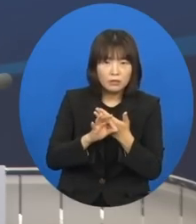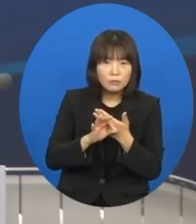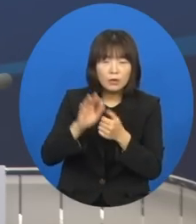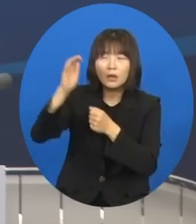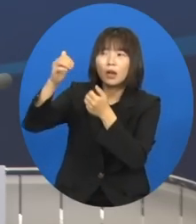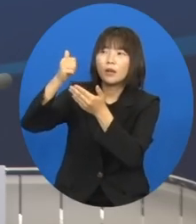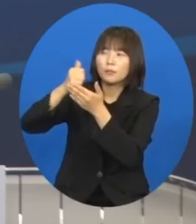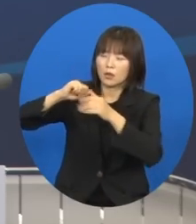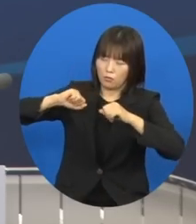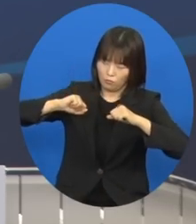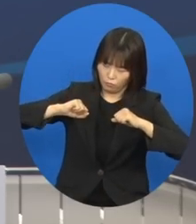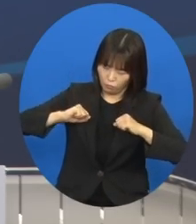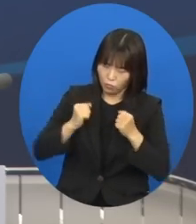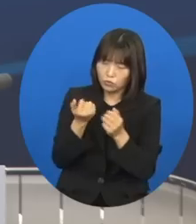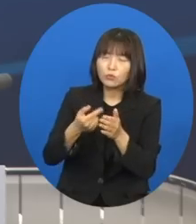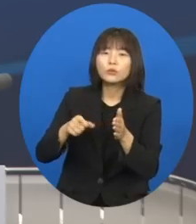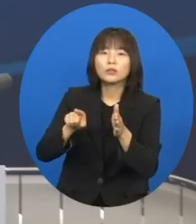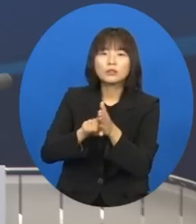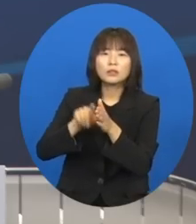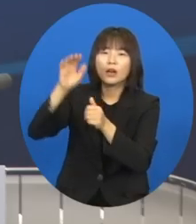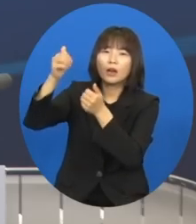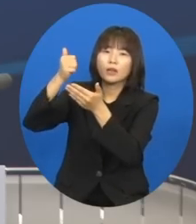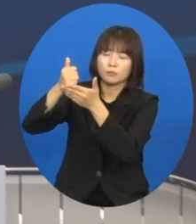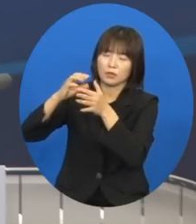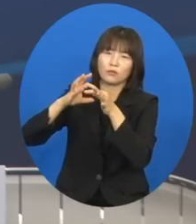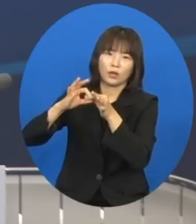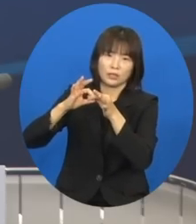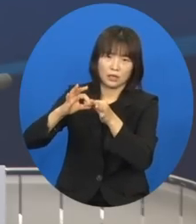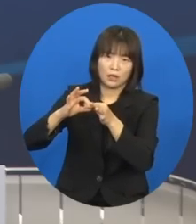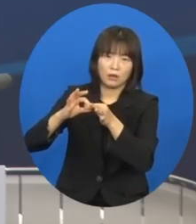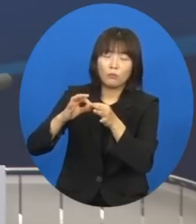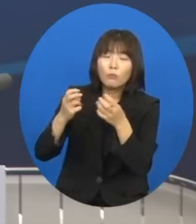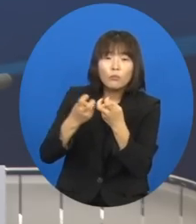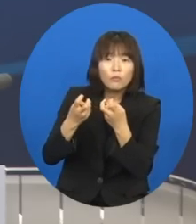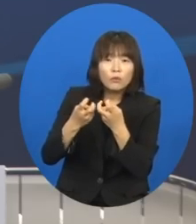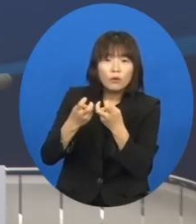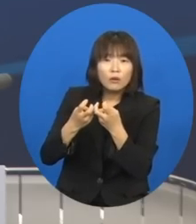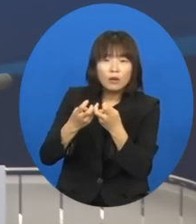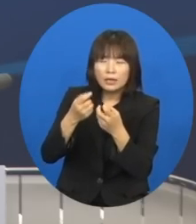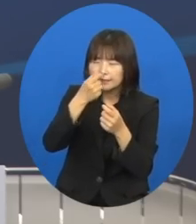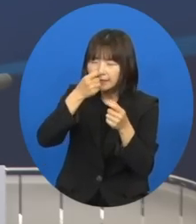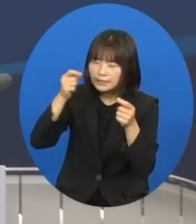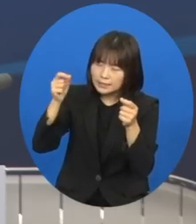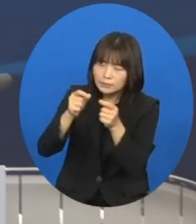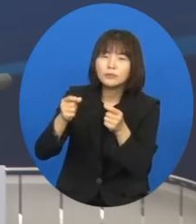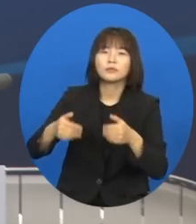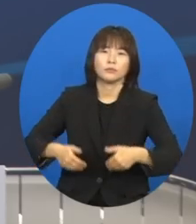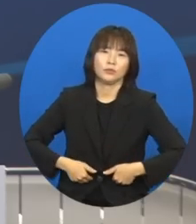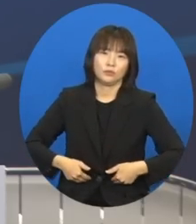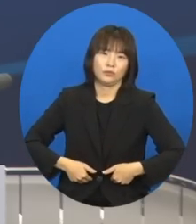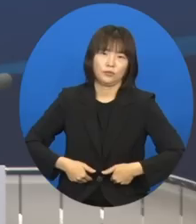하나님께 복종하기 위해선 하나님하고의 관계가 어떻게 돼야 돼요? 굉장히 친밀감이 있어야 돼요.